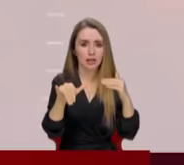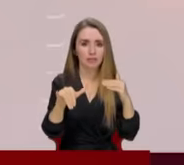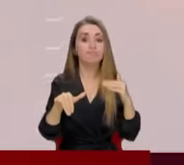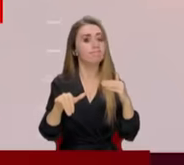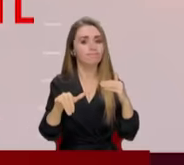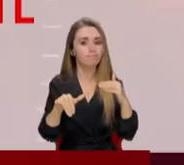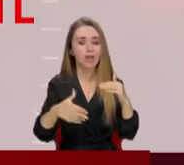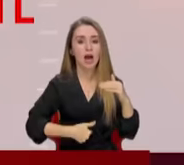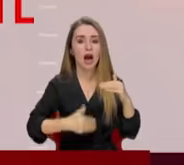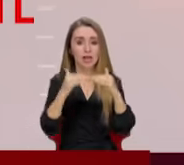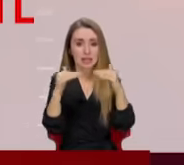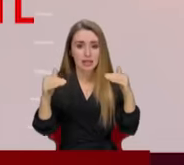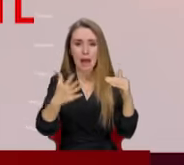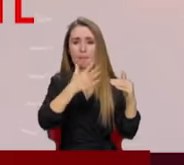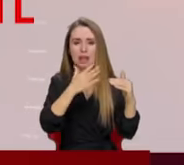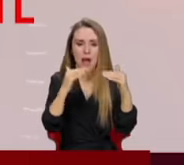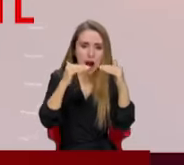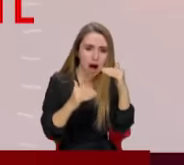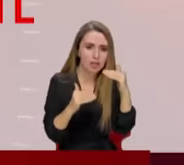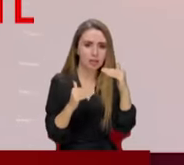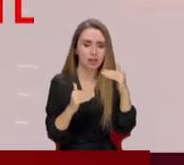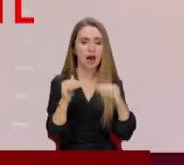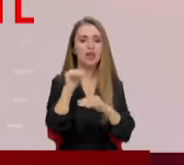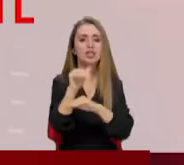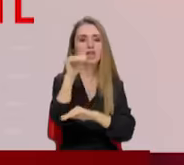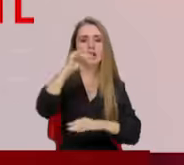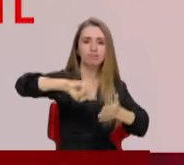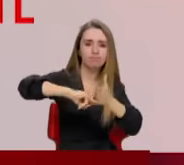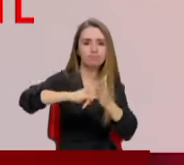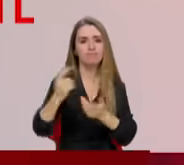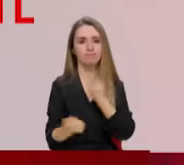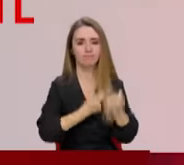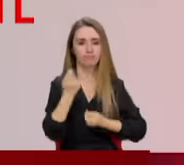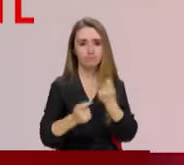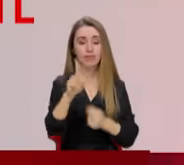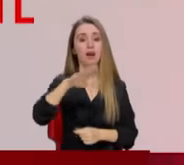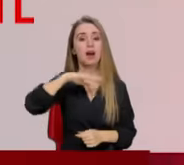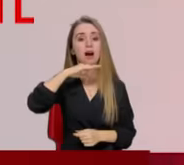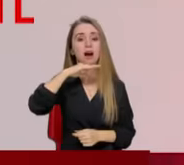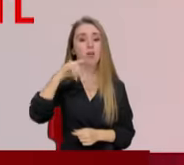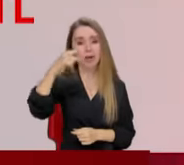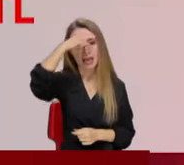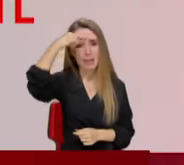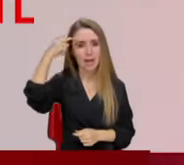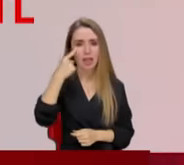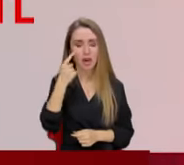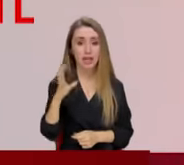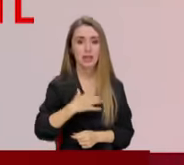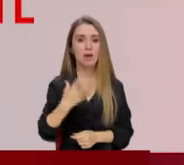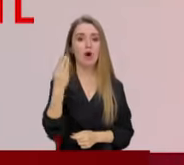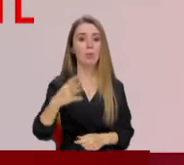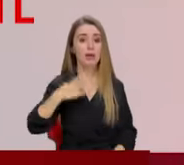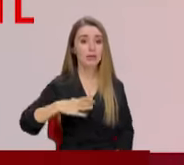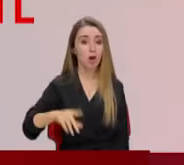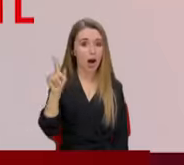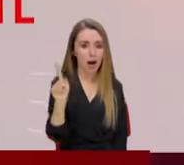yana açlık sınırının bile çok çok altında yaşam mücadelesi veriyor. Bir Avrupalının imkanlarına sahip olmak